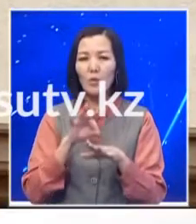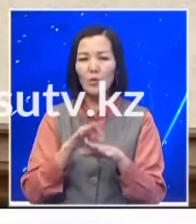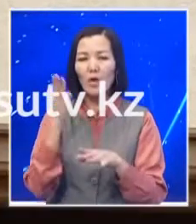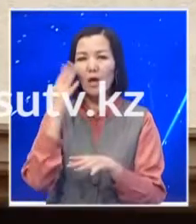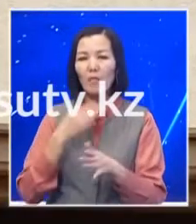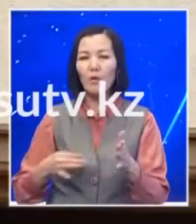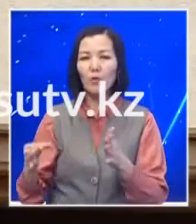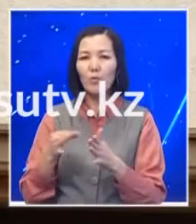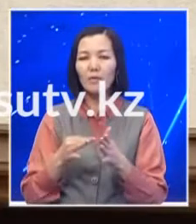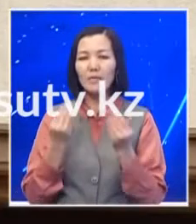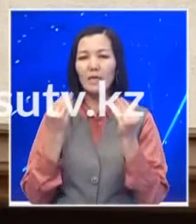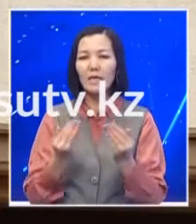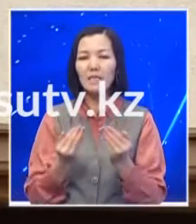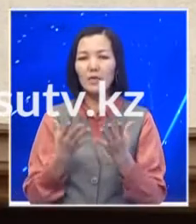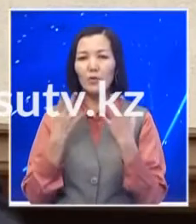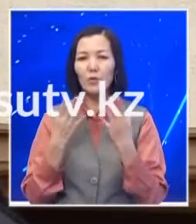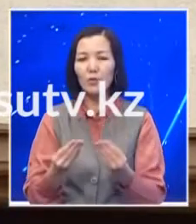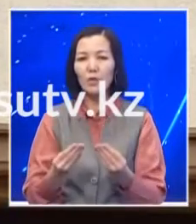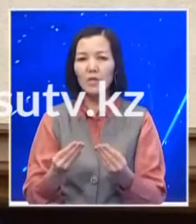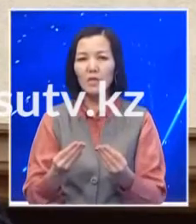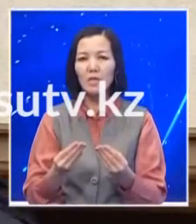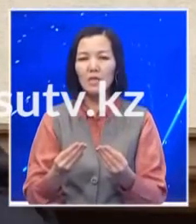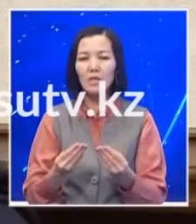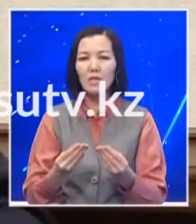Алматы облысы қазіргі кезде